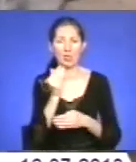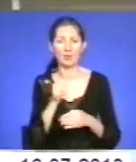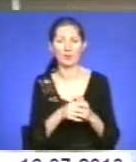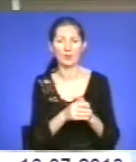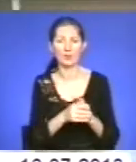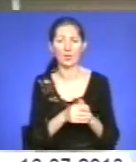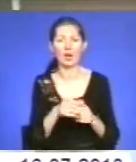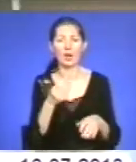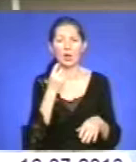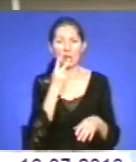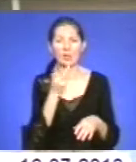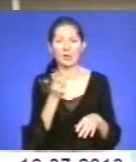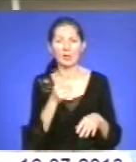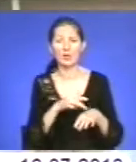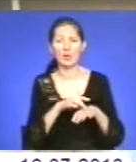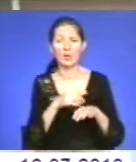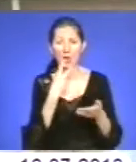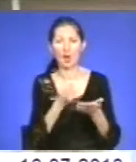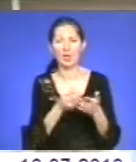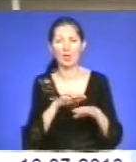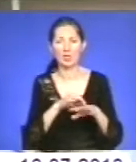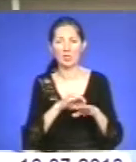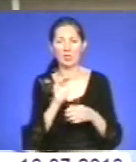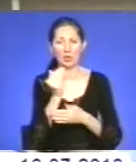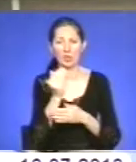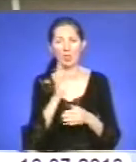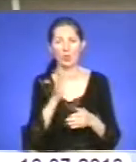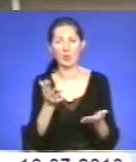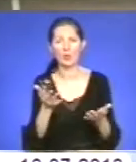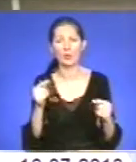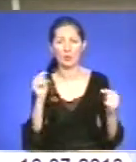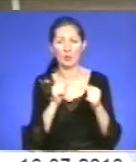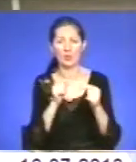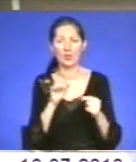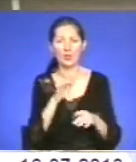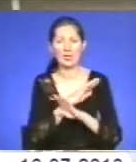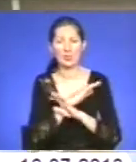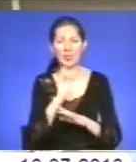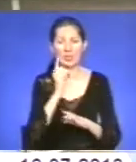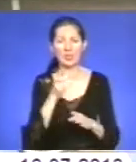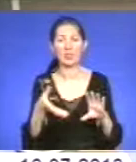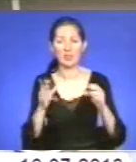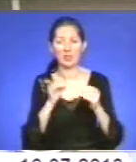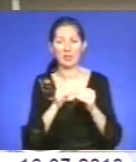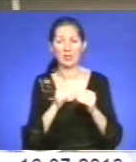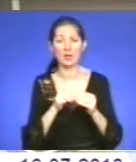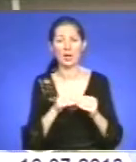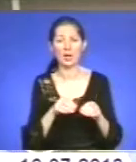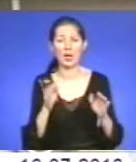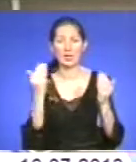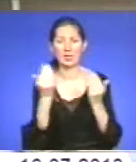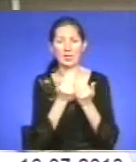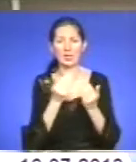під час огляду трупа судово-медичними експертами, а також проведення розтину, було встановлено, що смерть дитини настала внаслідок закритої черепно-мозкової